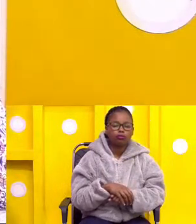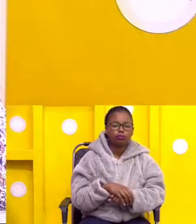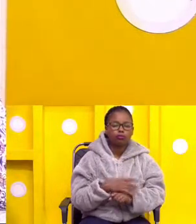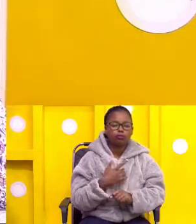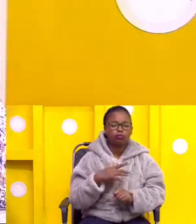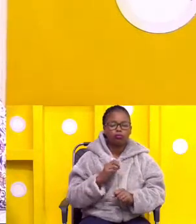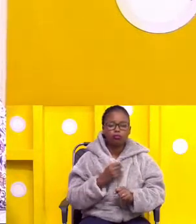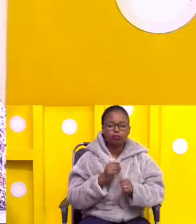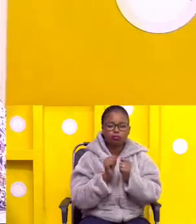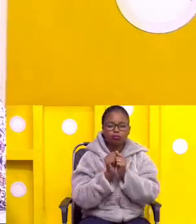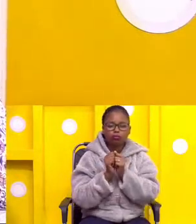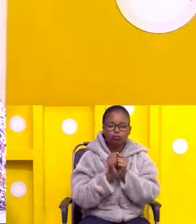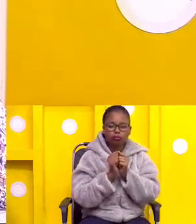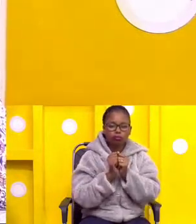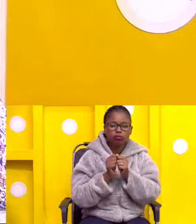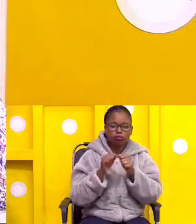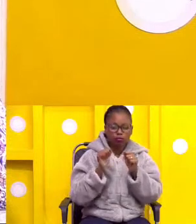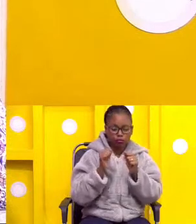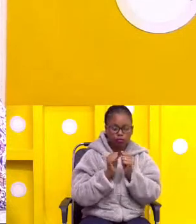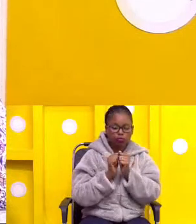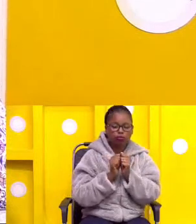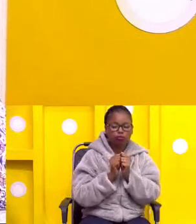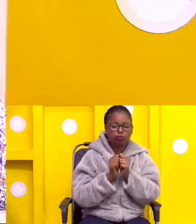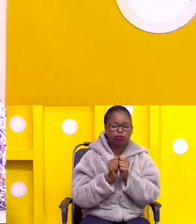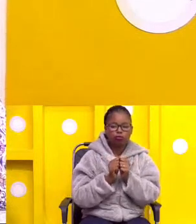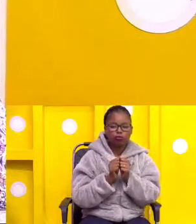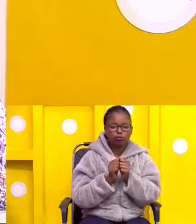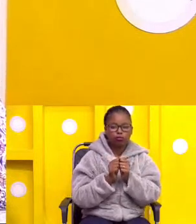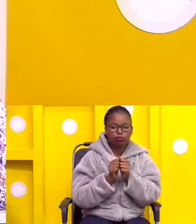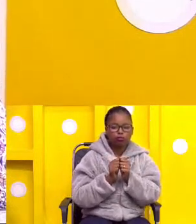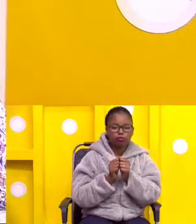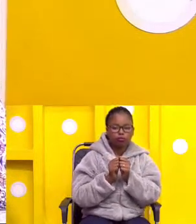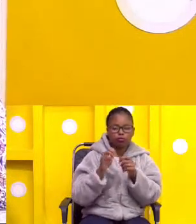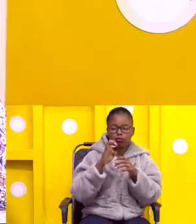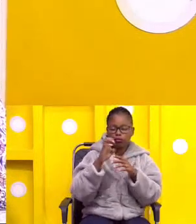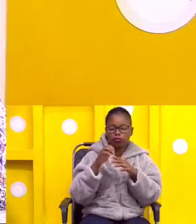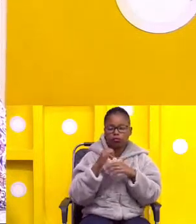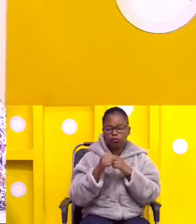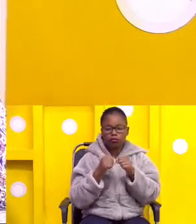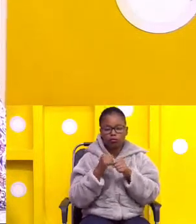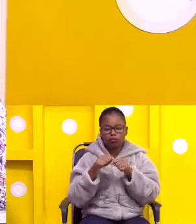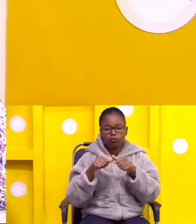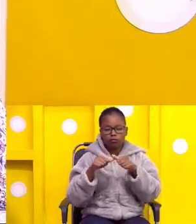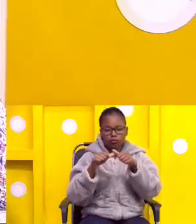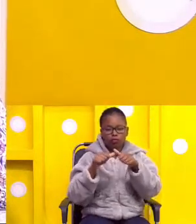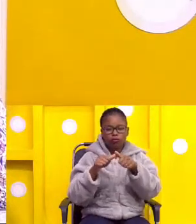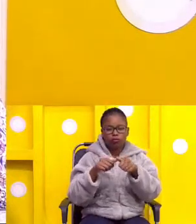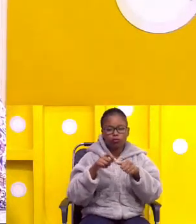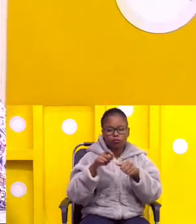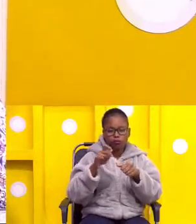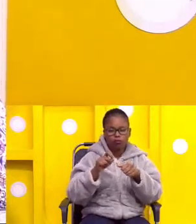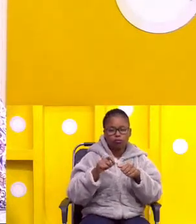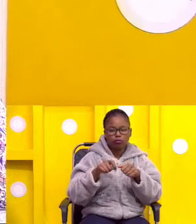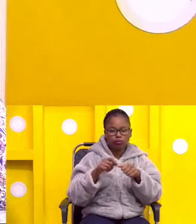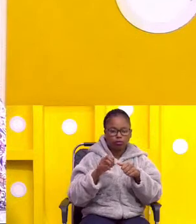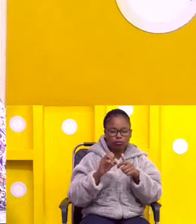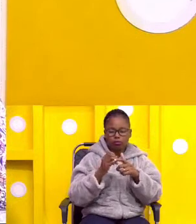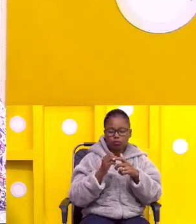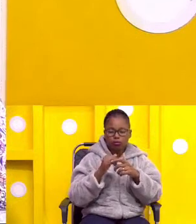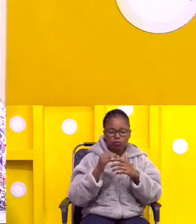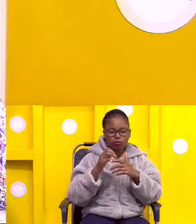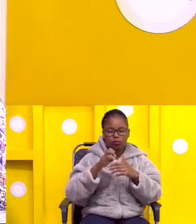Hatuko pamoja, hapana tuko pamoja. Unajua sijamaliza miaka ya kukaa huku. Kuna mahali nitafikisha nijitoe.